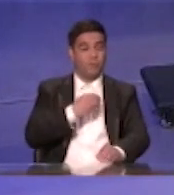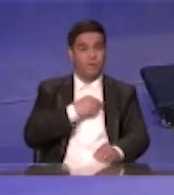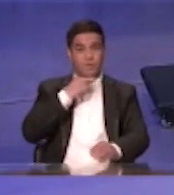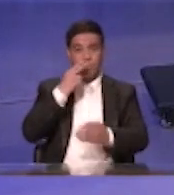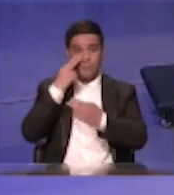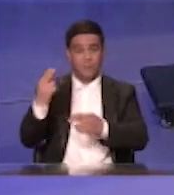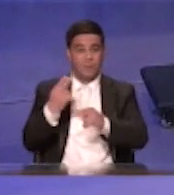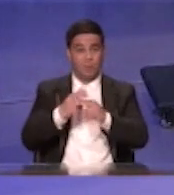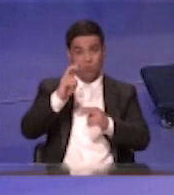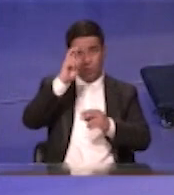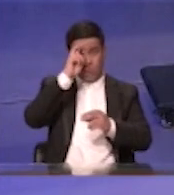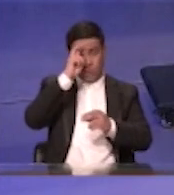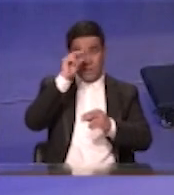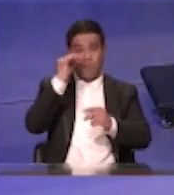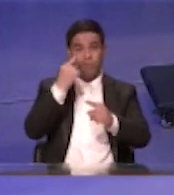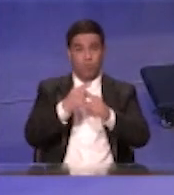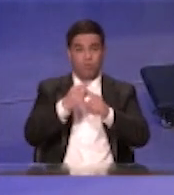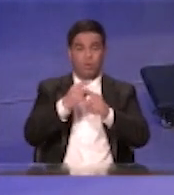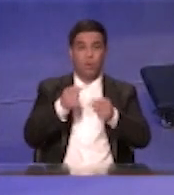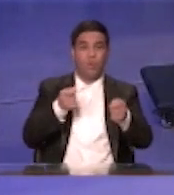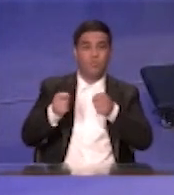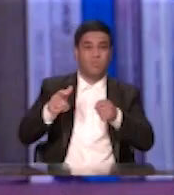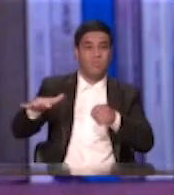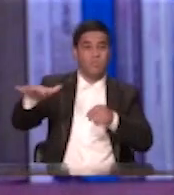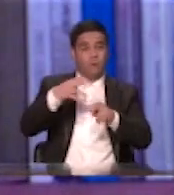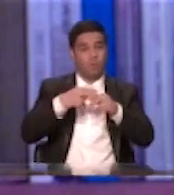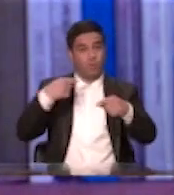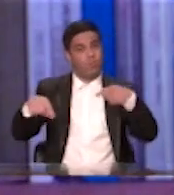so'rayman. Davlat bilan mamlakatni orasidagi farqni bilamizmi?